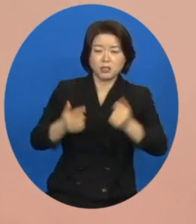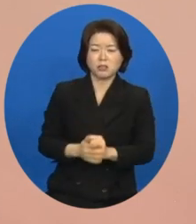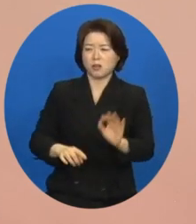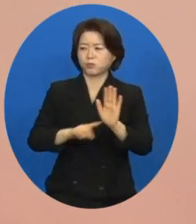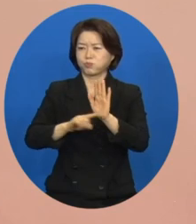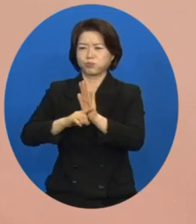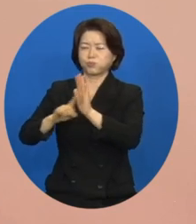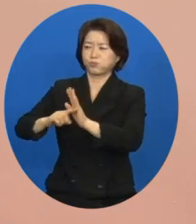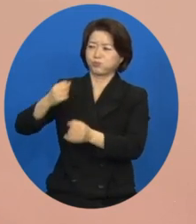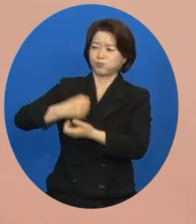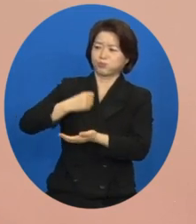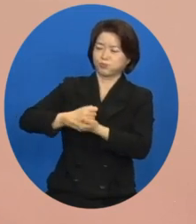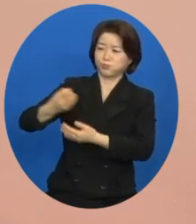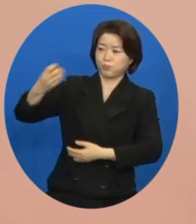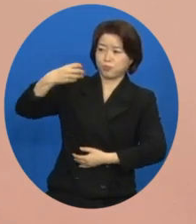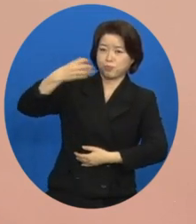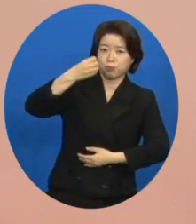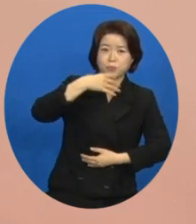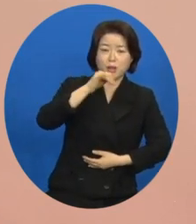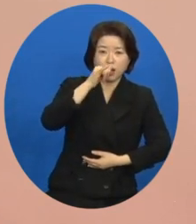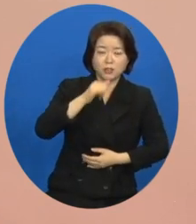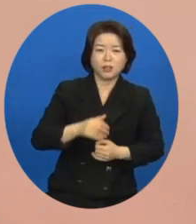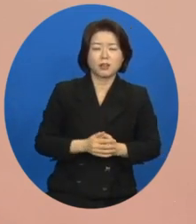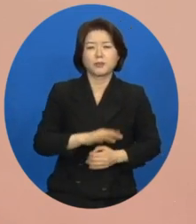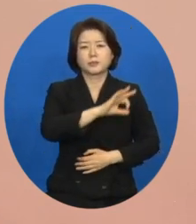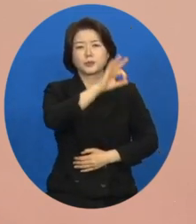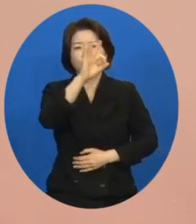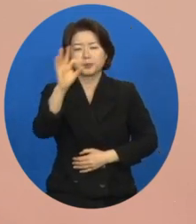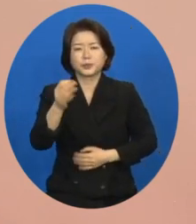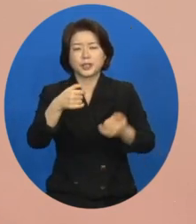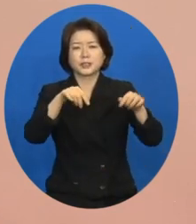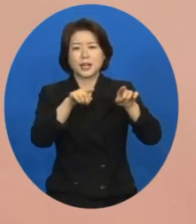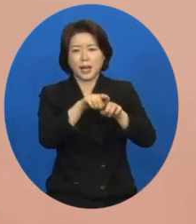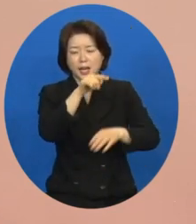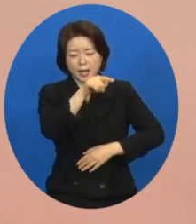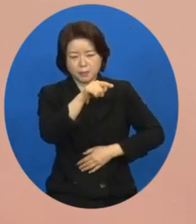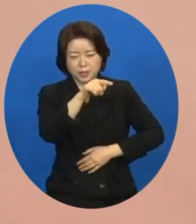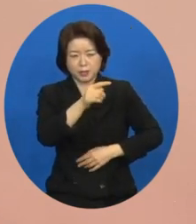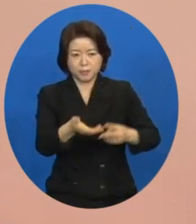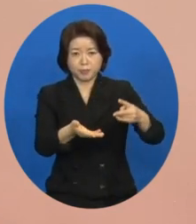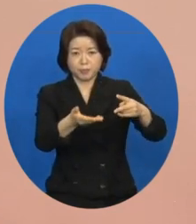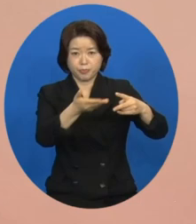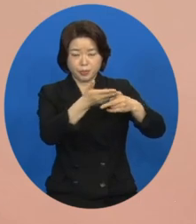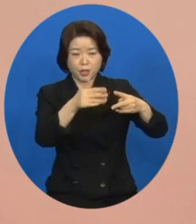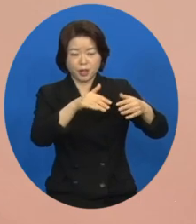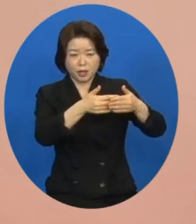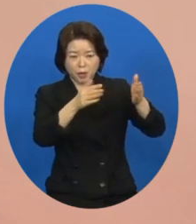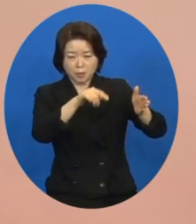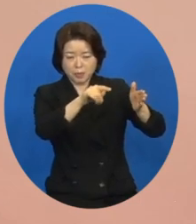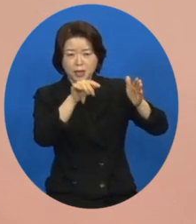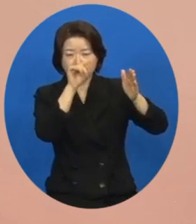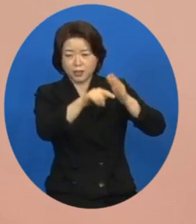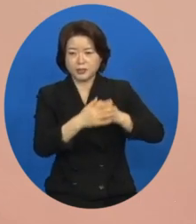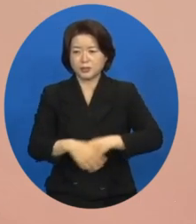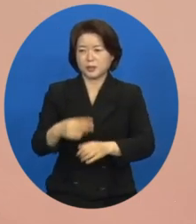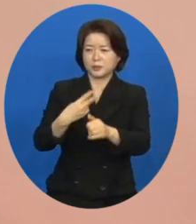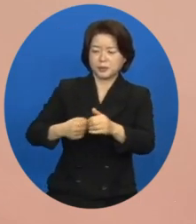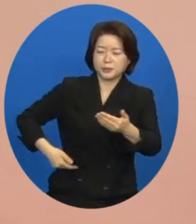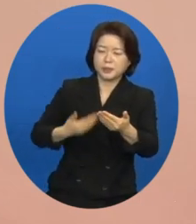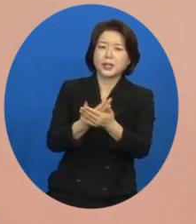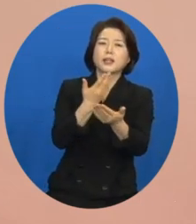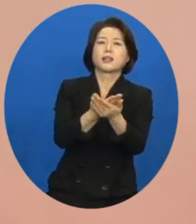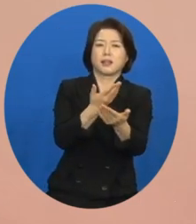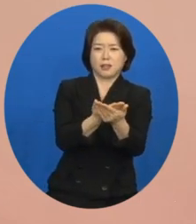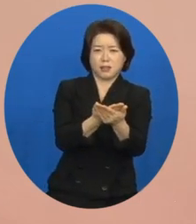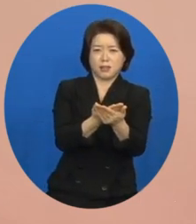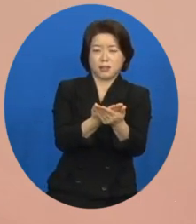말할 때 이 목사님과 다락방에 올라가서 교수님 회개해달라고 기도하고 여전히 부흥은 가능할